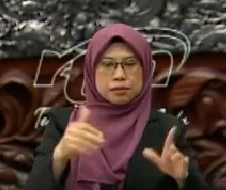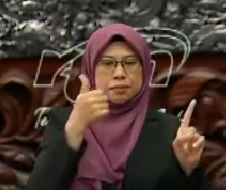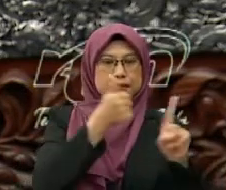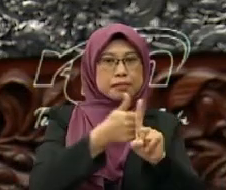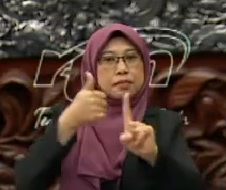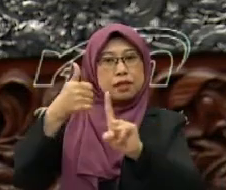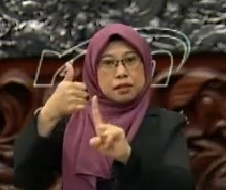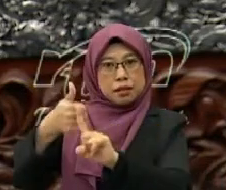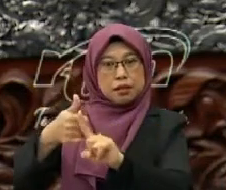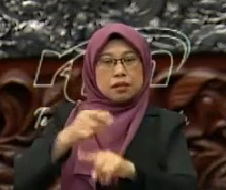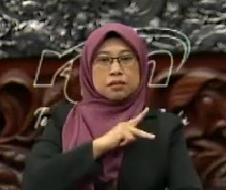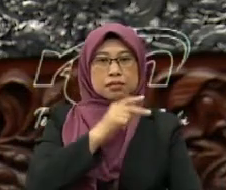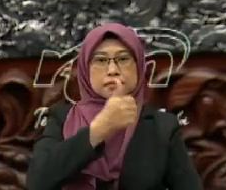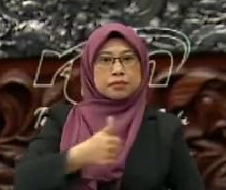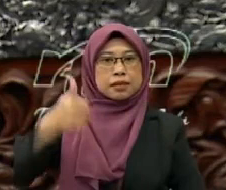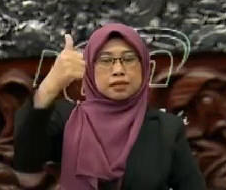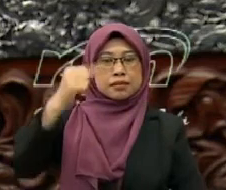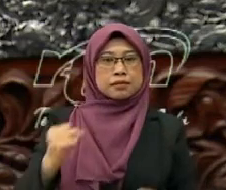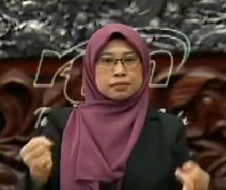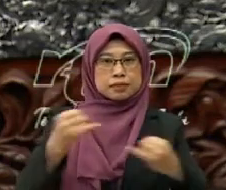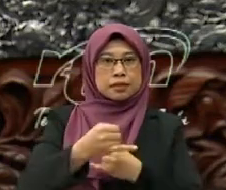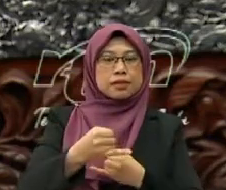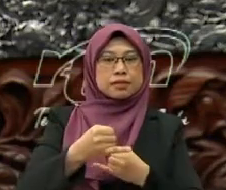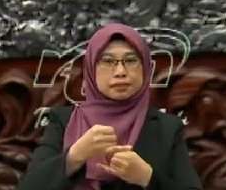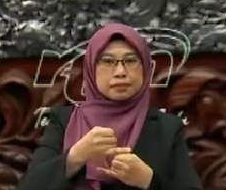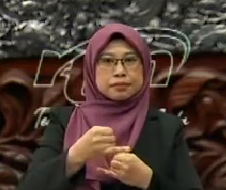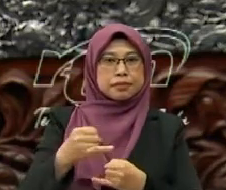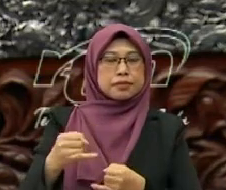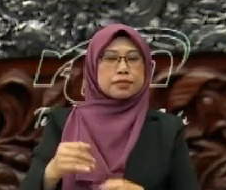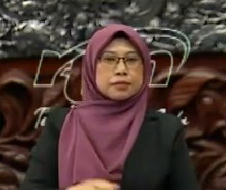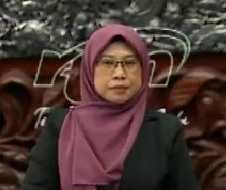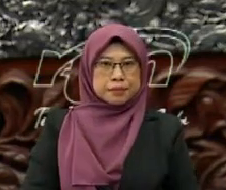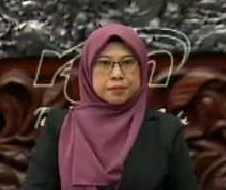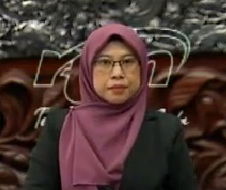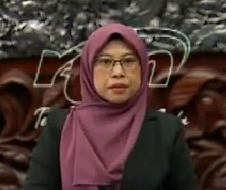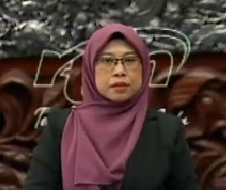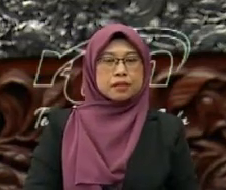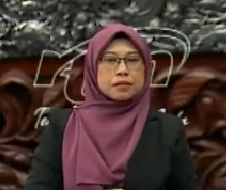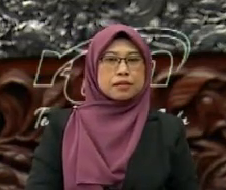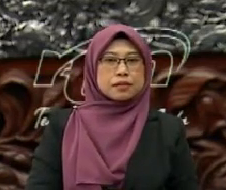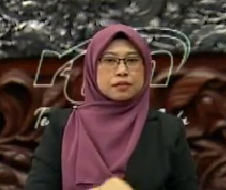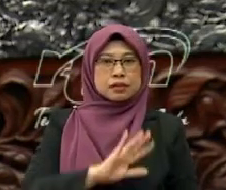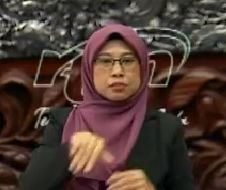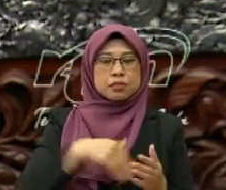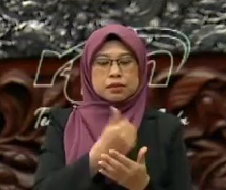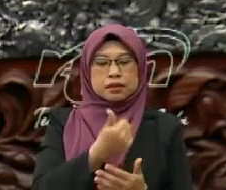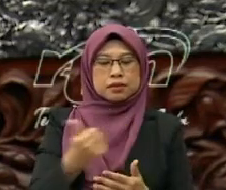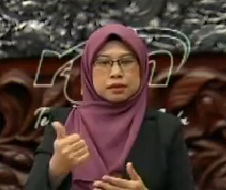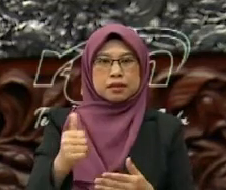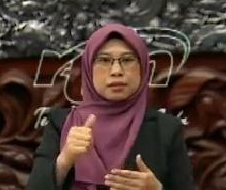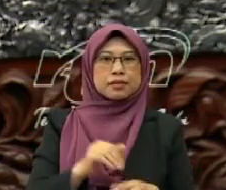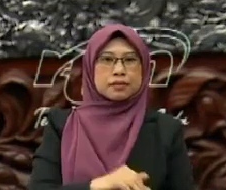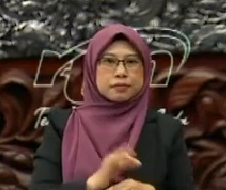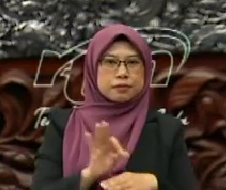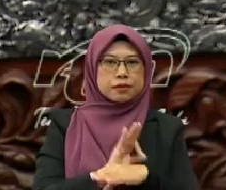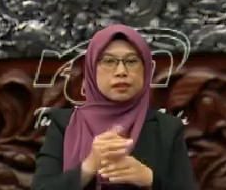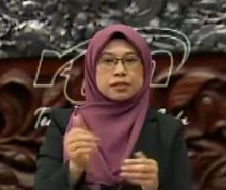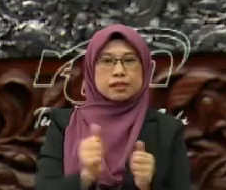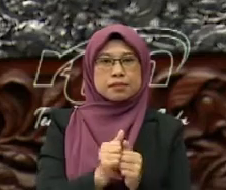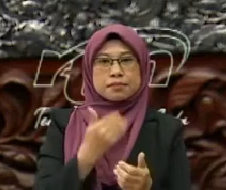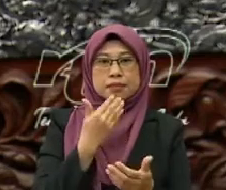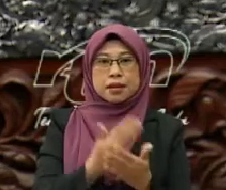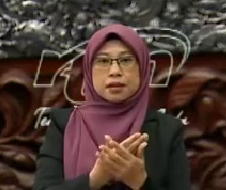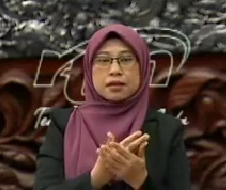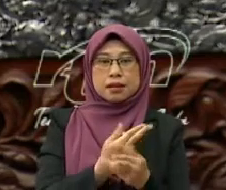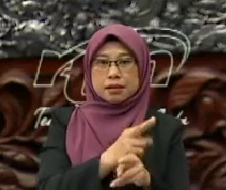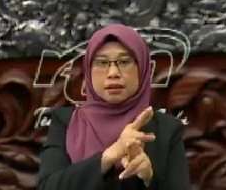mengarahkan ketua pengarah jabatan pengairan saliran memastikan semua esek-esek dapat berfungsi dengan baik dan diselenggara lebih